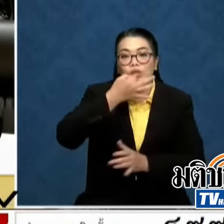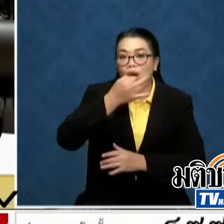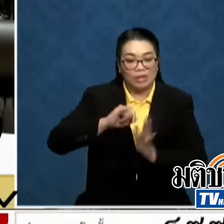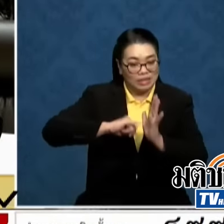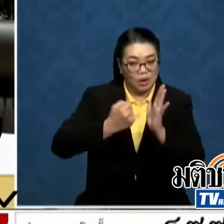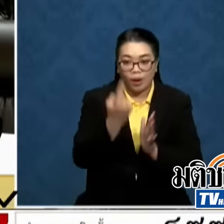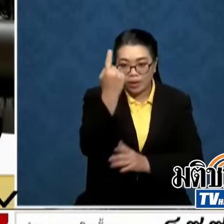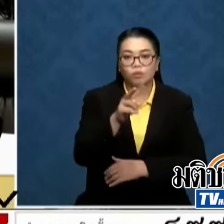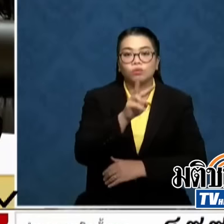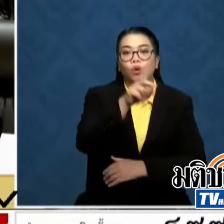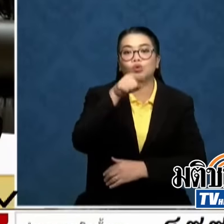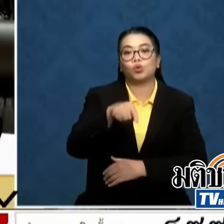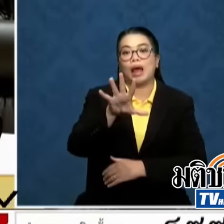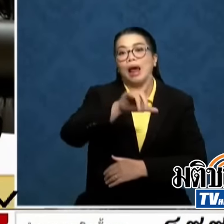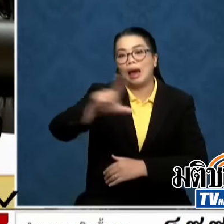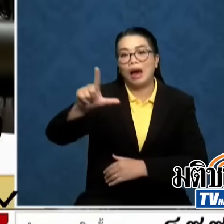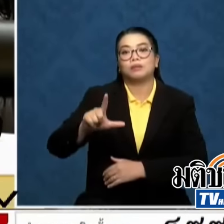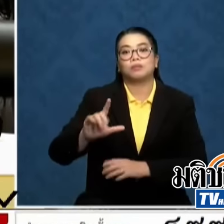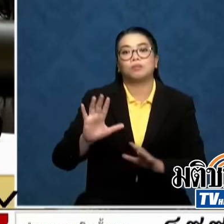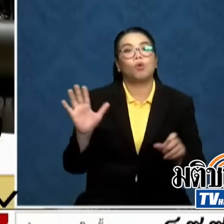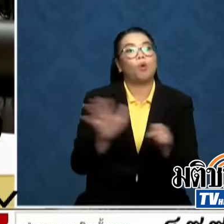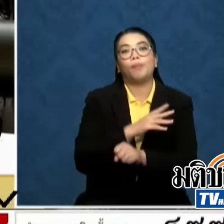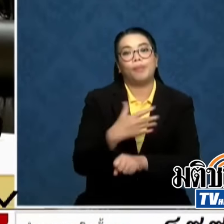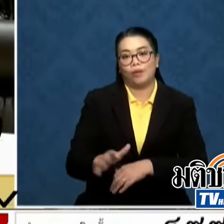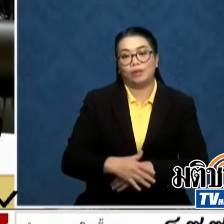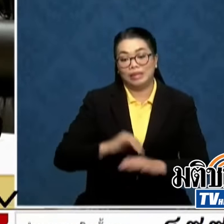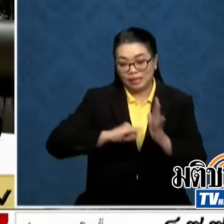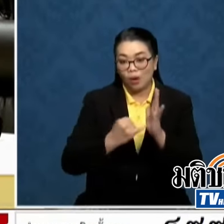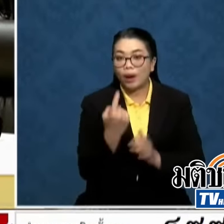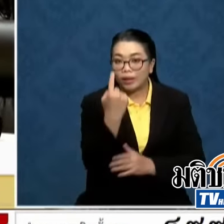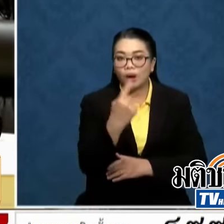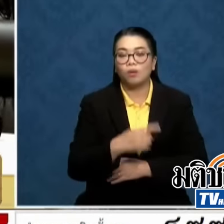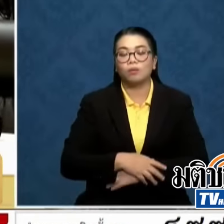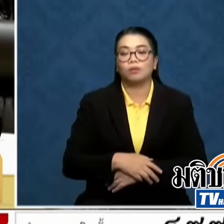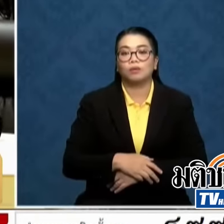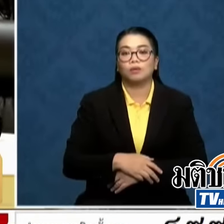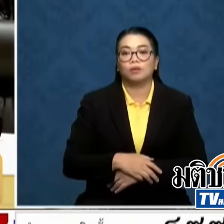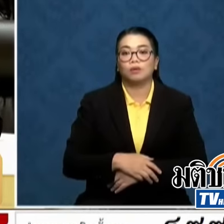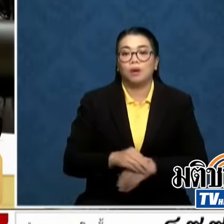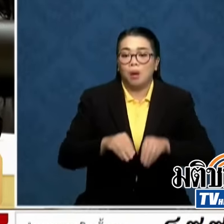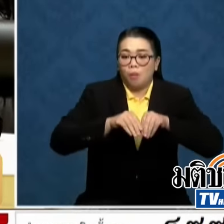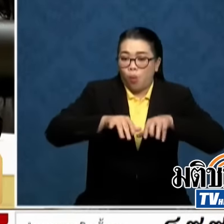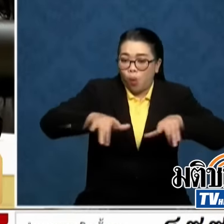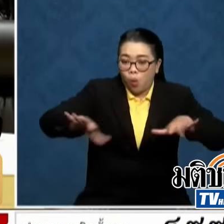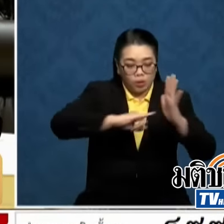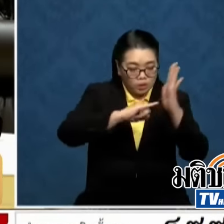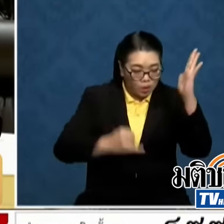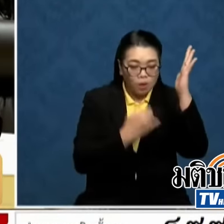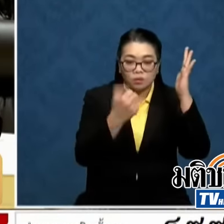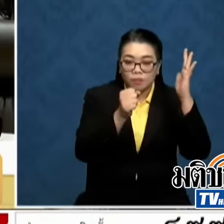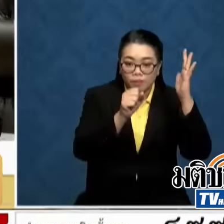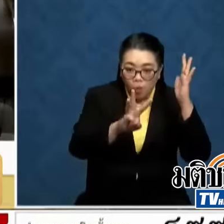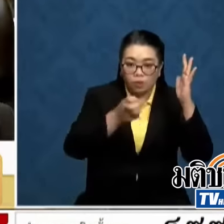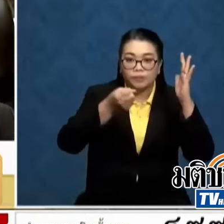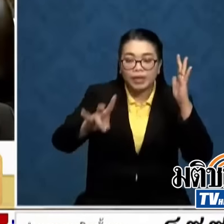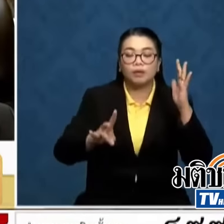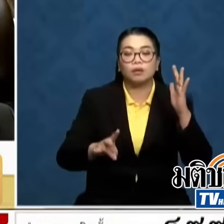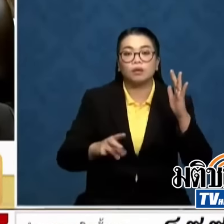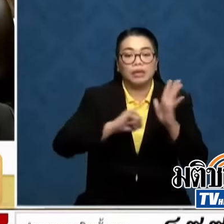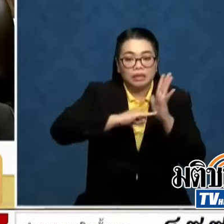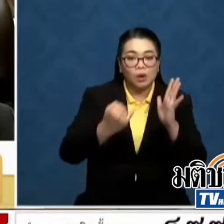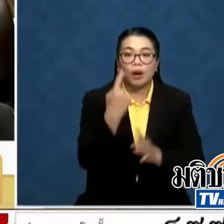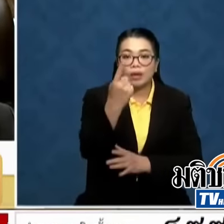ดียว 2,500,000 กิโลเป็นไปได้นั่นหมายความว่าไงครับมันระบาดอยู่ 16-17 จังหวัดนี่แค่จังหวัดเดียวยังไม่